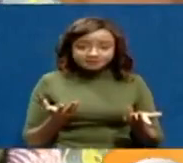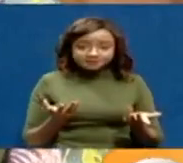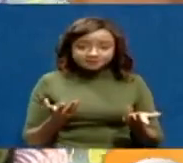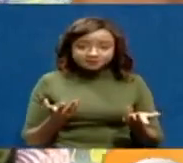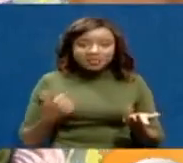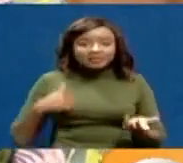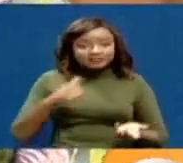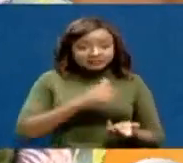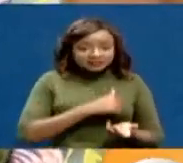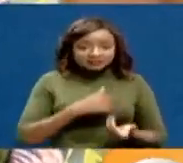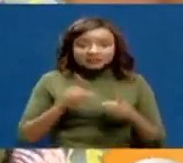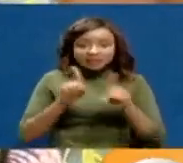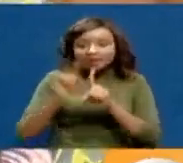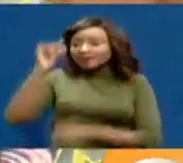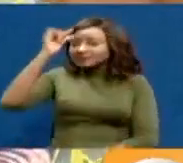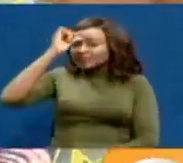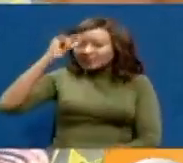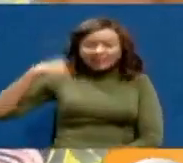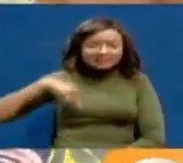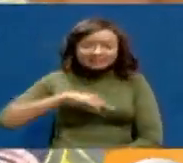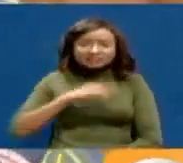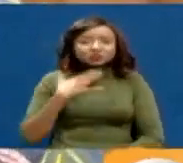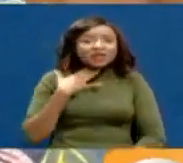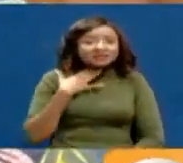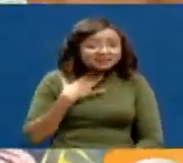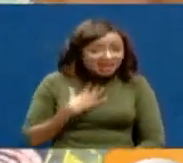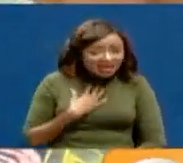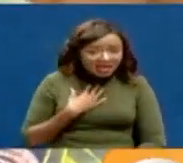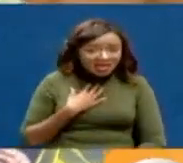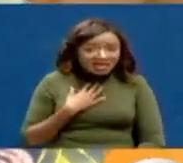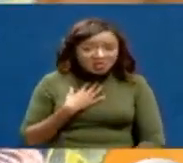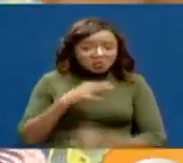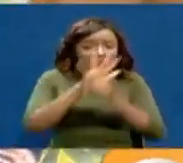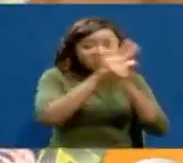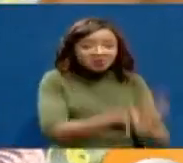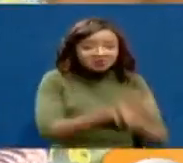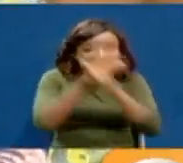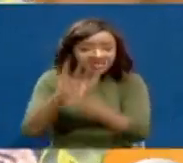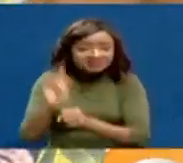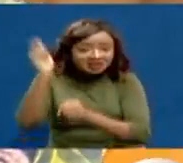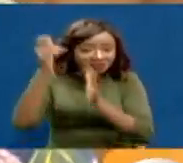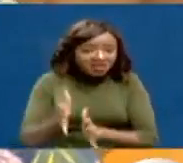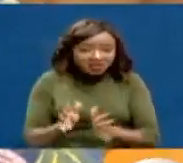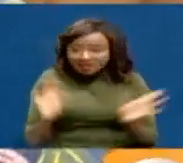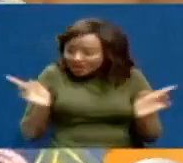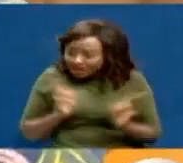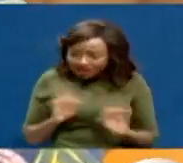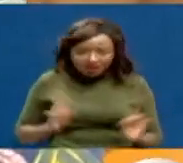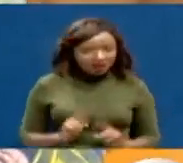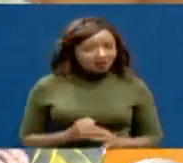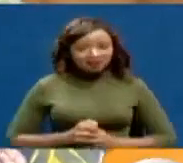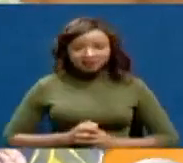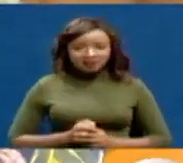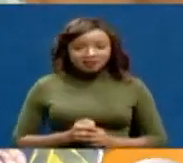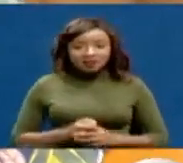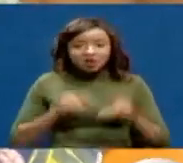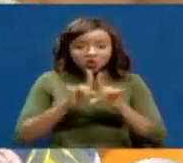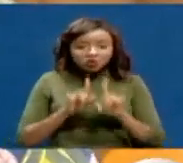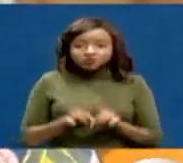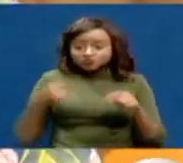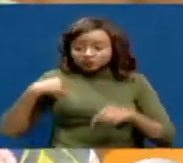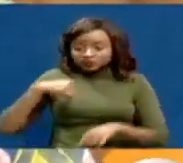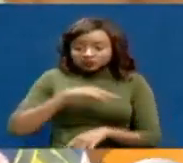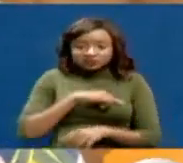sisi kama serikali, hatuna haja yeyote ya kunyanyasa Mkenya yeyote. Yale